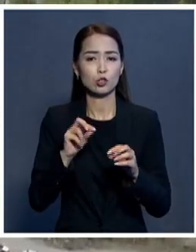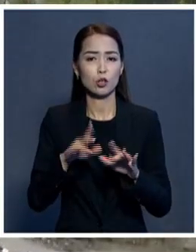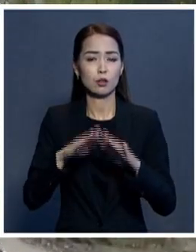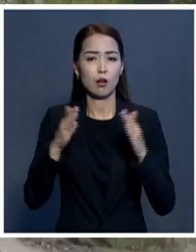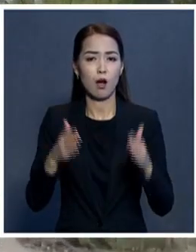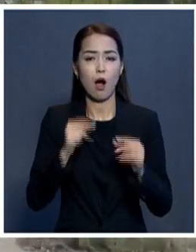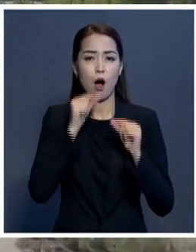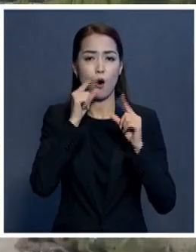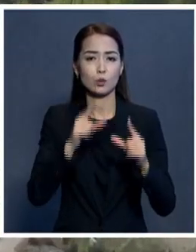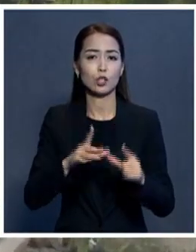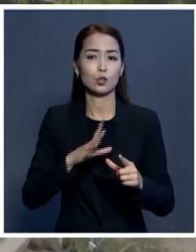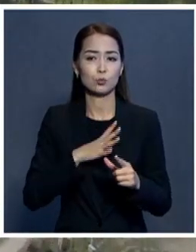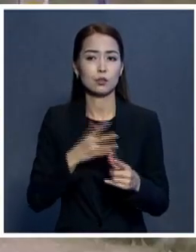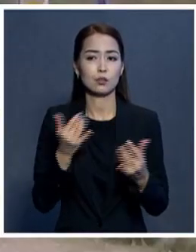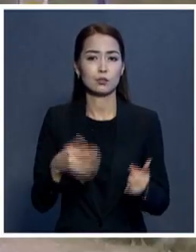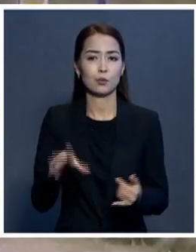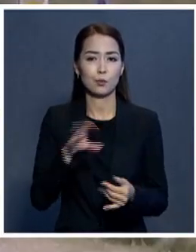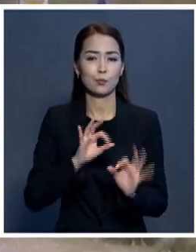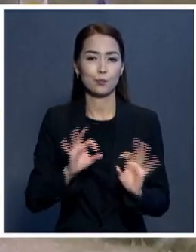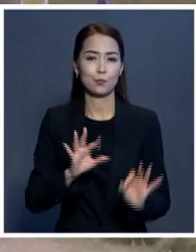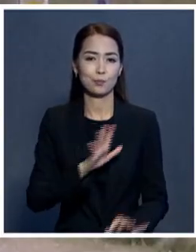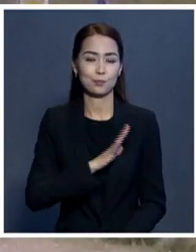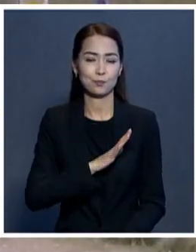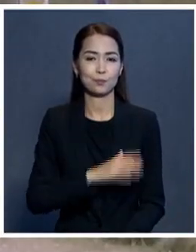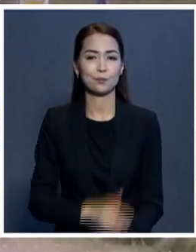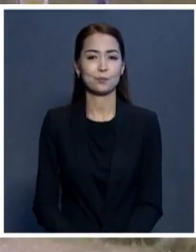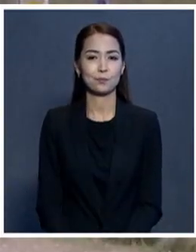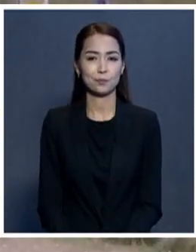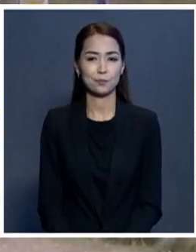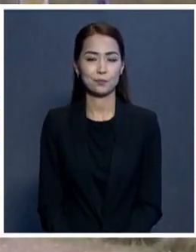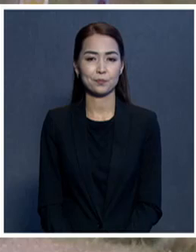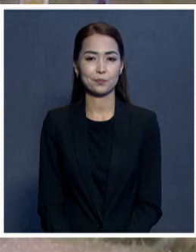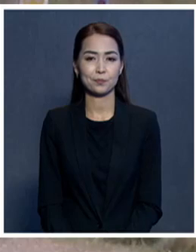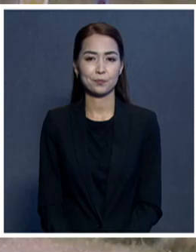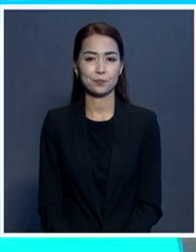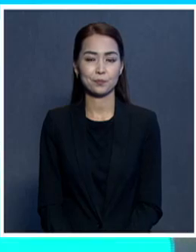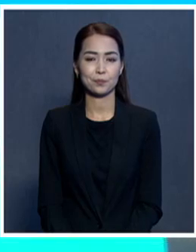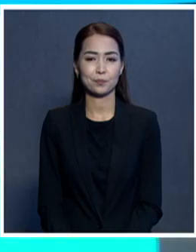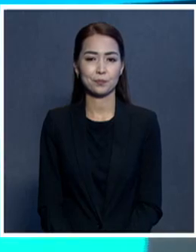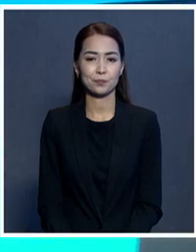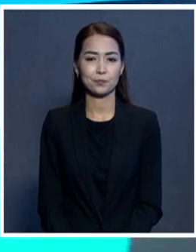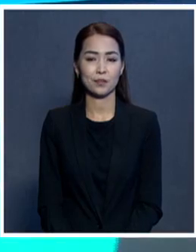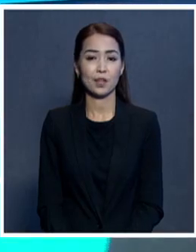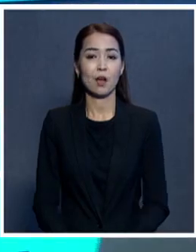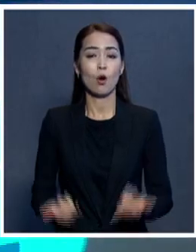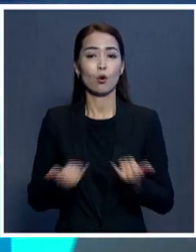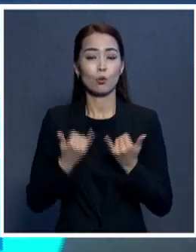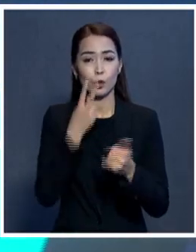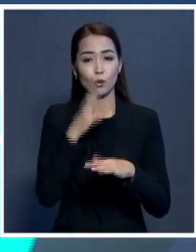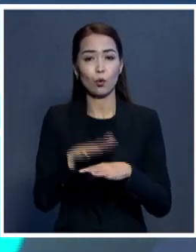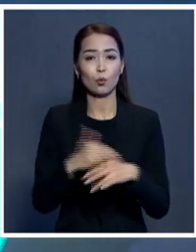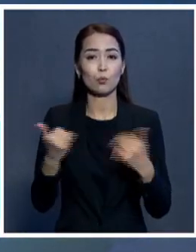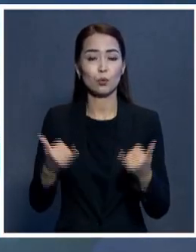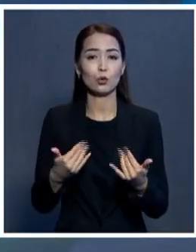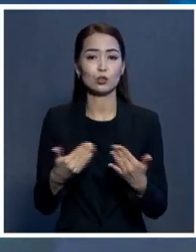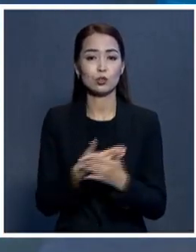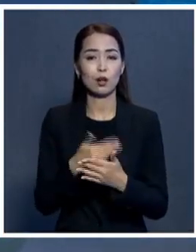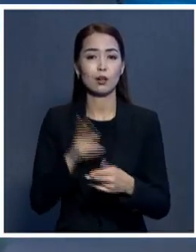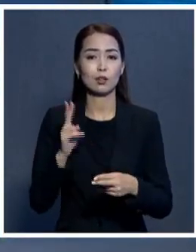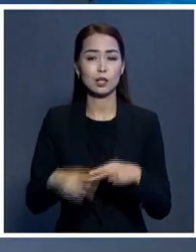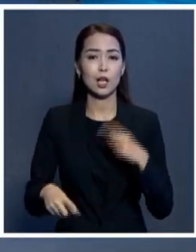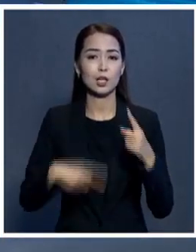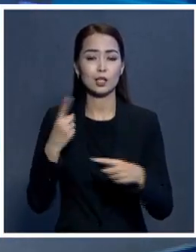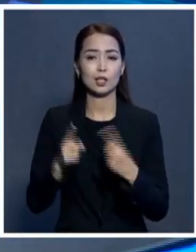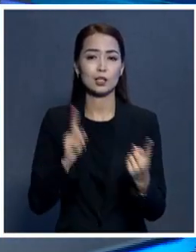Шығыс Қазақстаннан Берік Көшербай, Нұржан Қалекенов, Қазақстан ұлттық телеарнасы. Құрметті